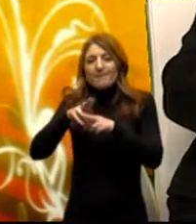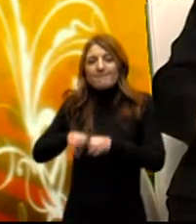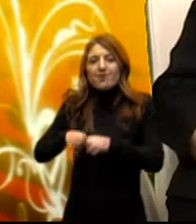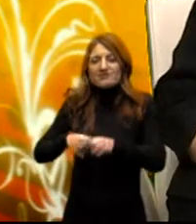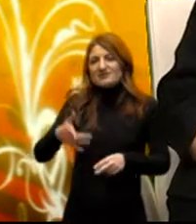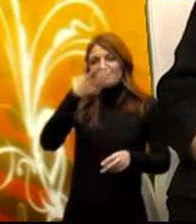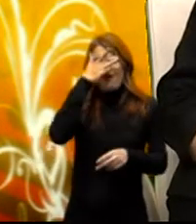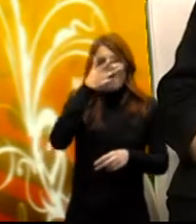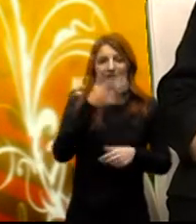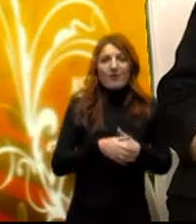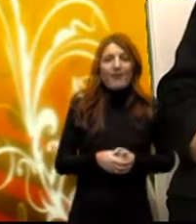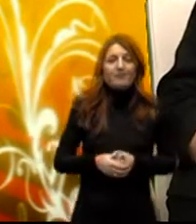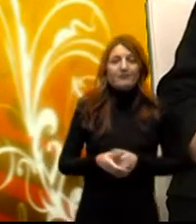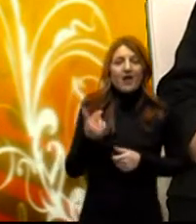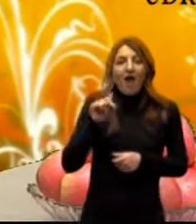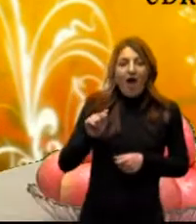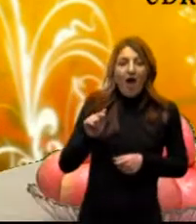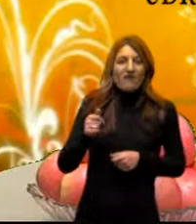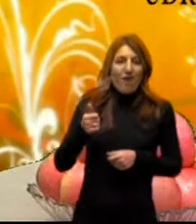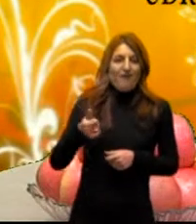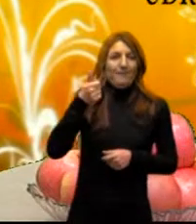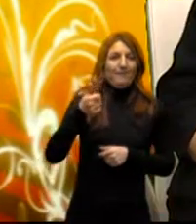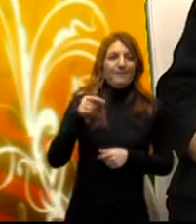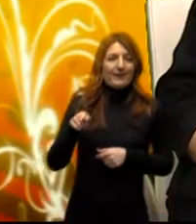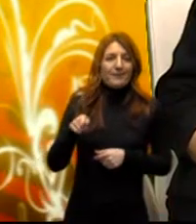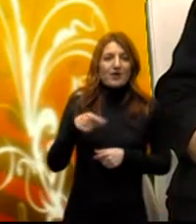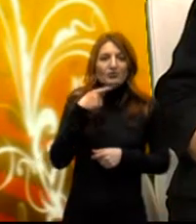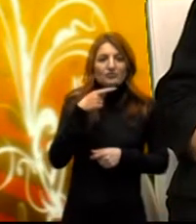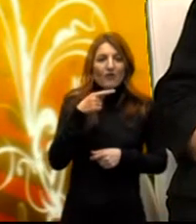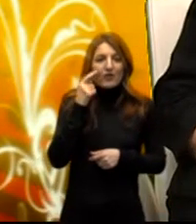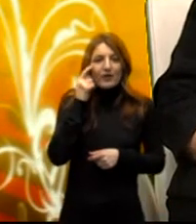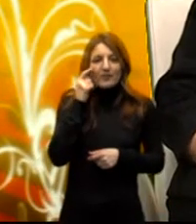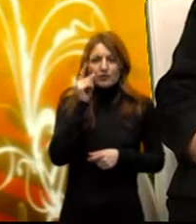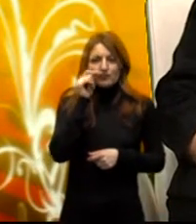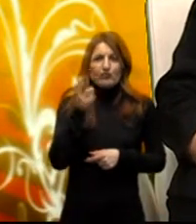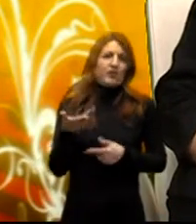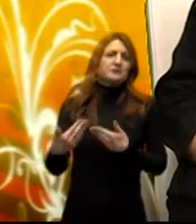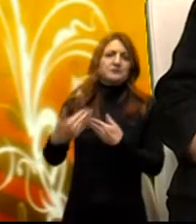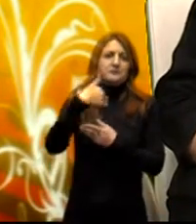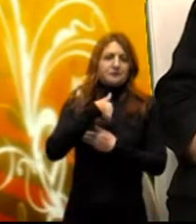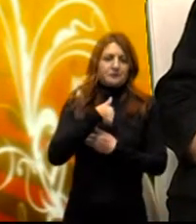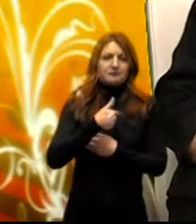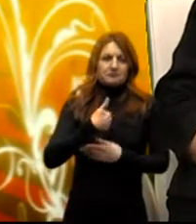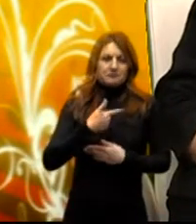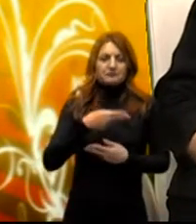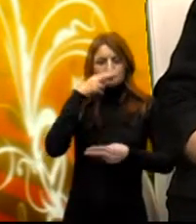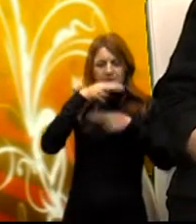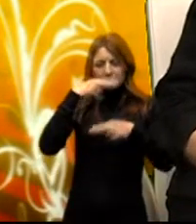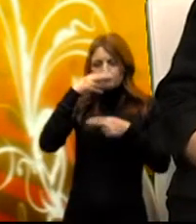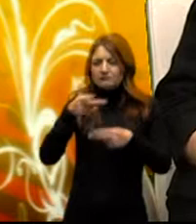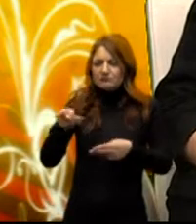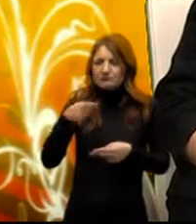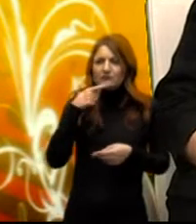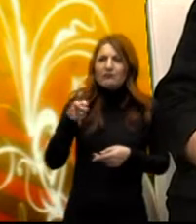se vratimo na te primarne glavobolje. Da, upravo sam htjela, da. Da, ali kad pacijent dođe, recimo, meni na pregled i kaže boli